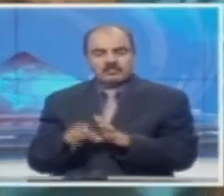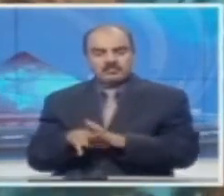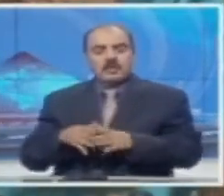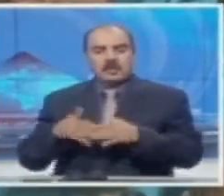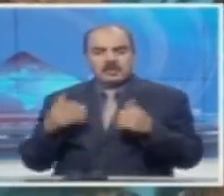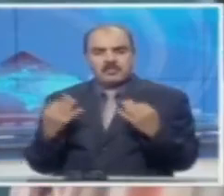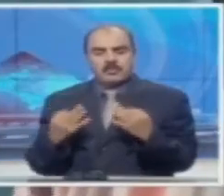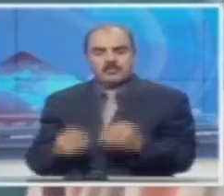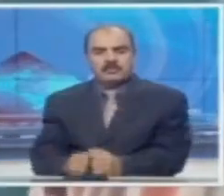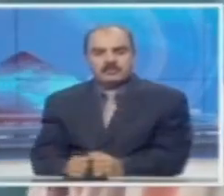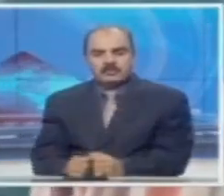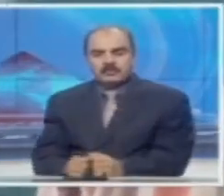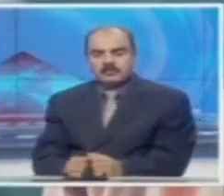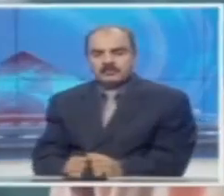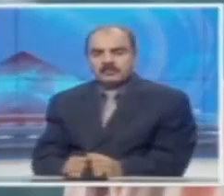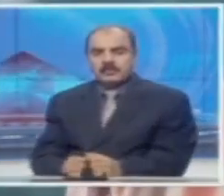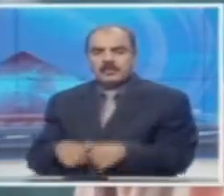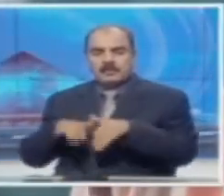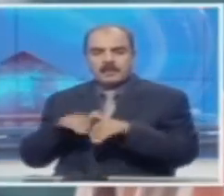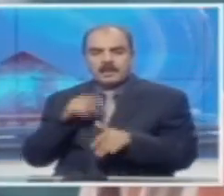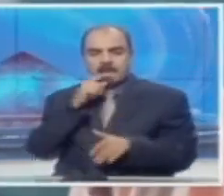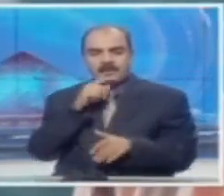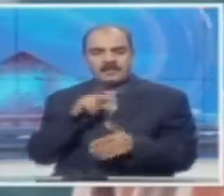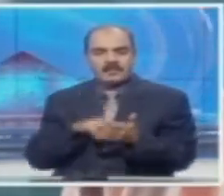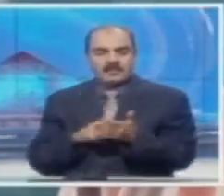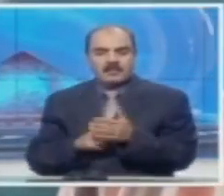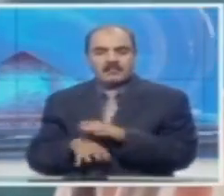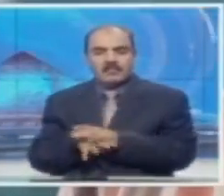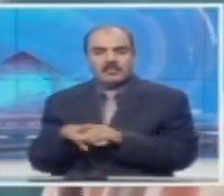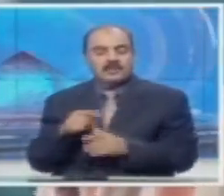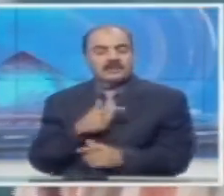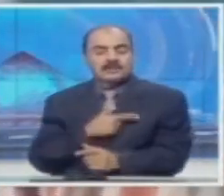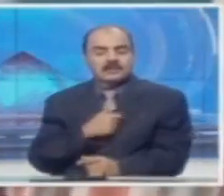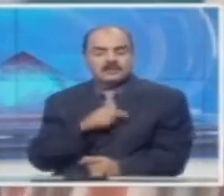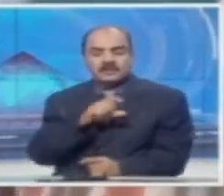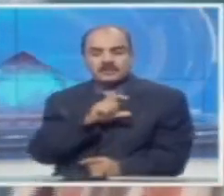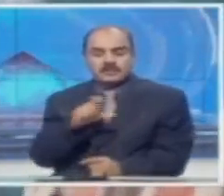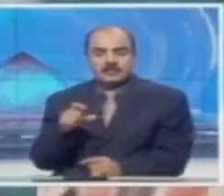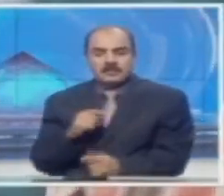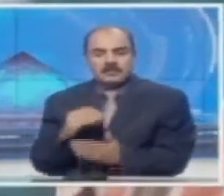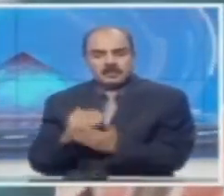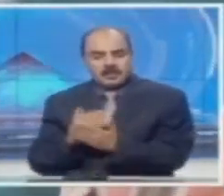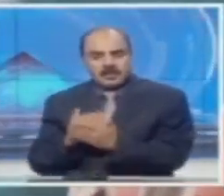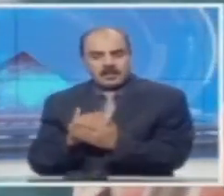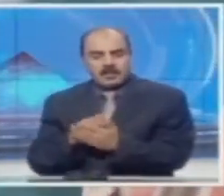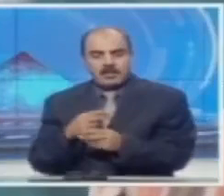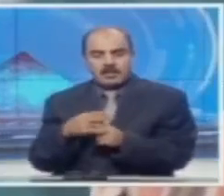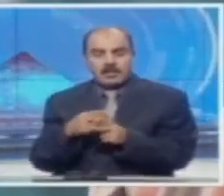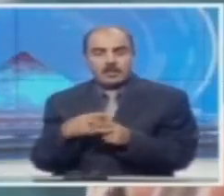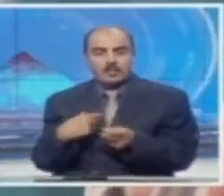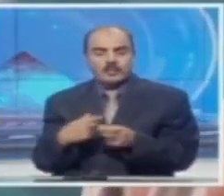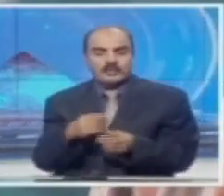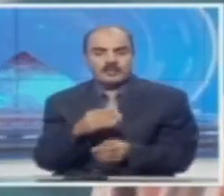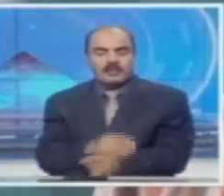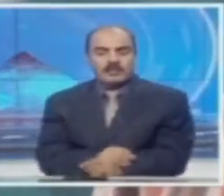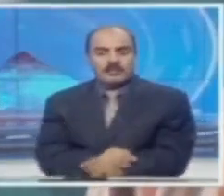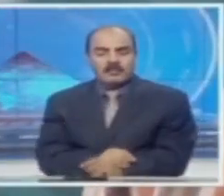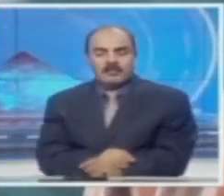المشروعات. احنا في المجلس القومي للمرأة عاملين مشروع اسمه الادخار والاقراض الرقمي، ده عبارة